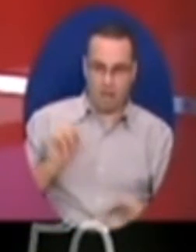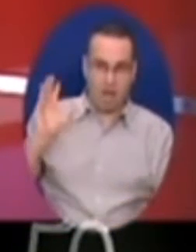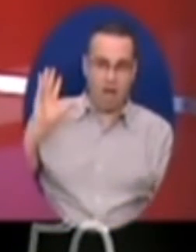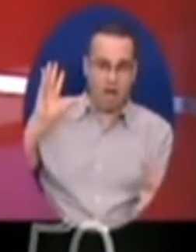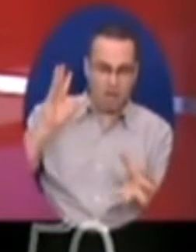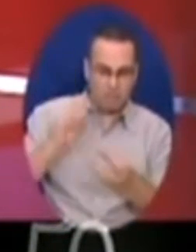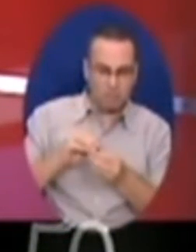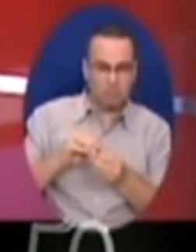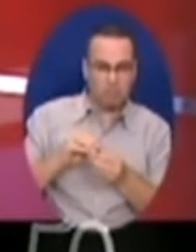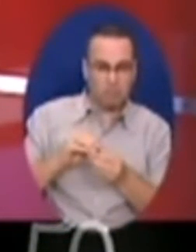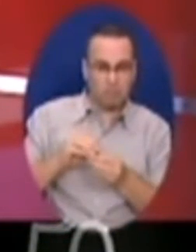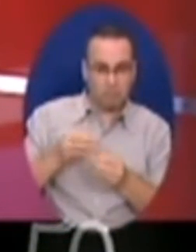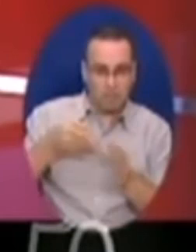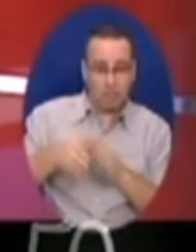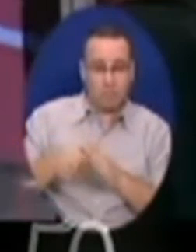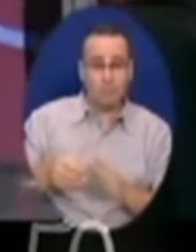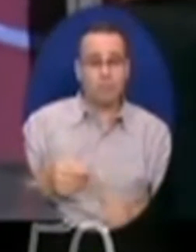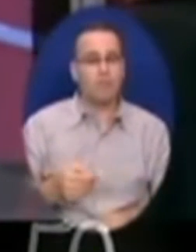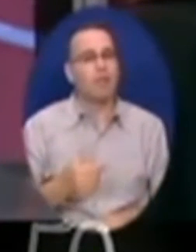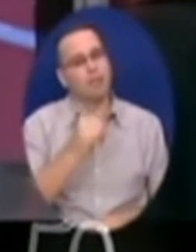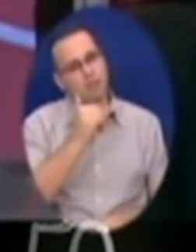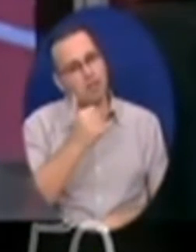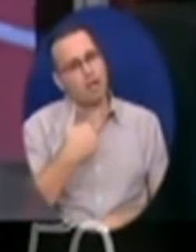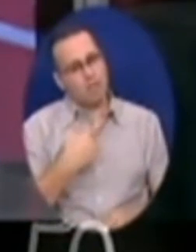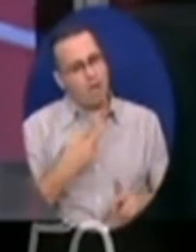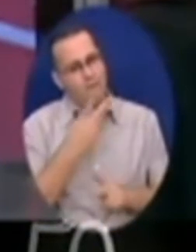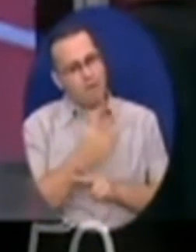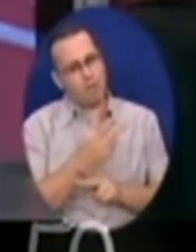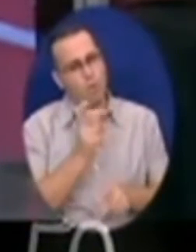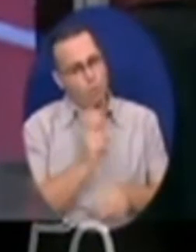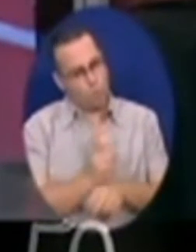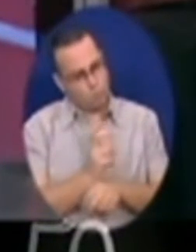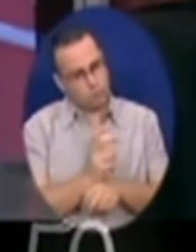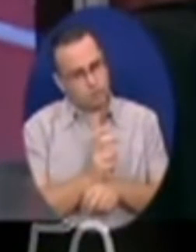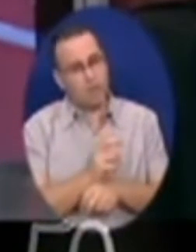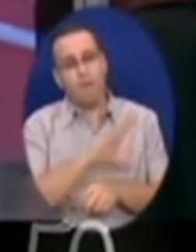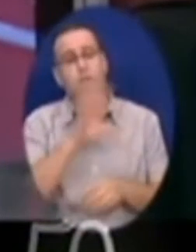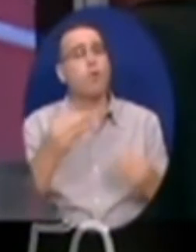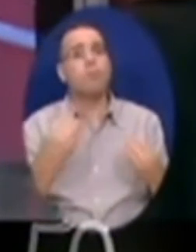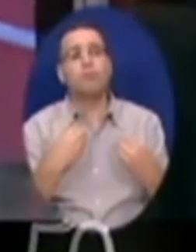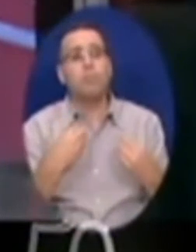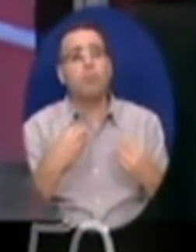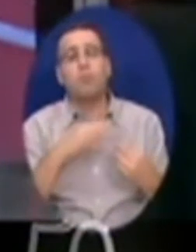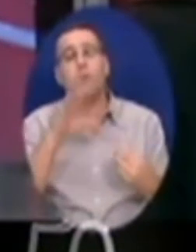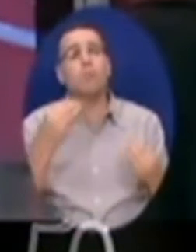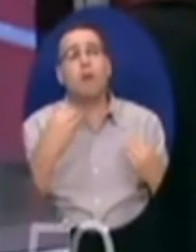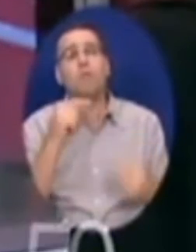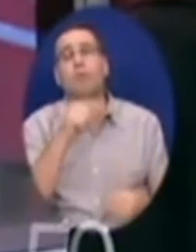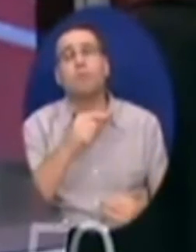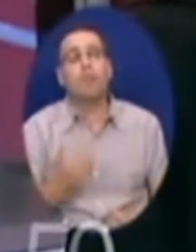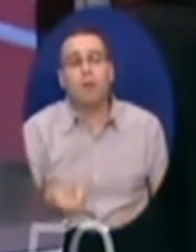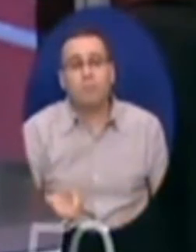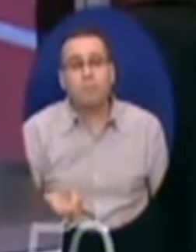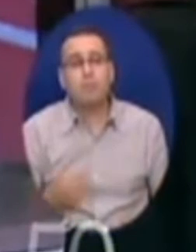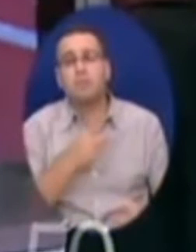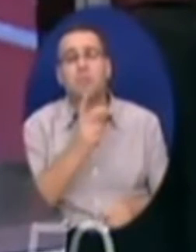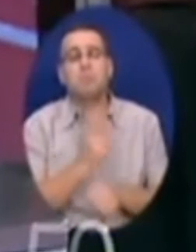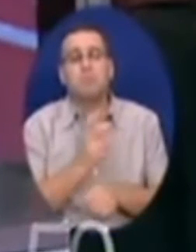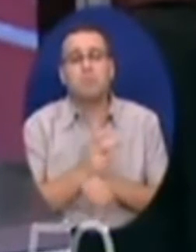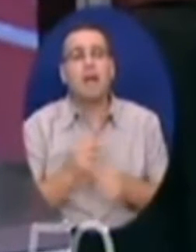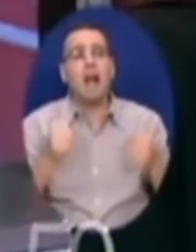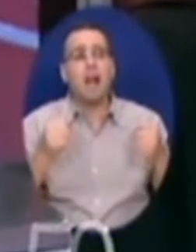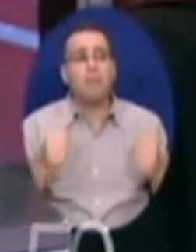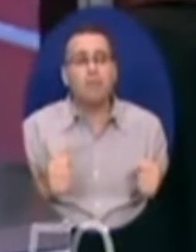השנים, החדירו את זה? עברתי קורס. וכל מה שלימדו אותה שם, כל מה שלימדו אותנו שם בקורס